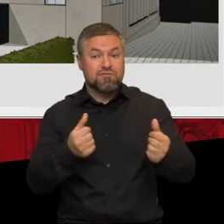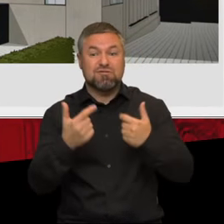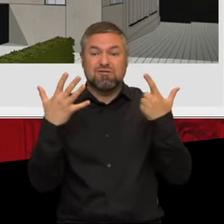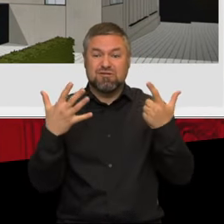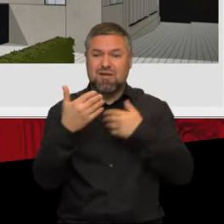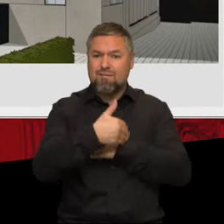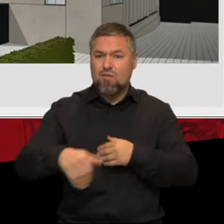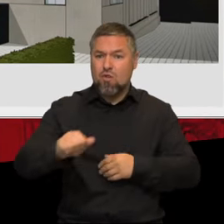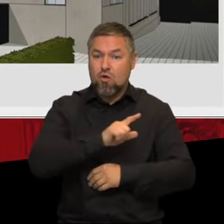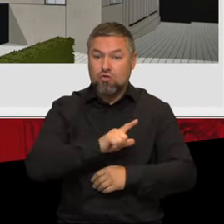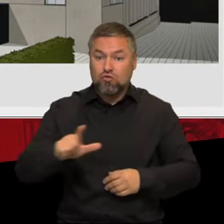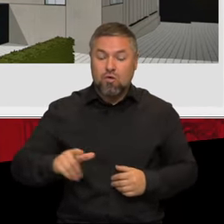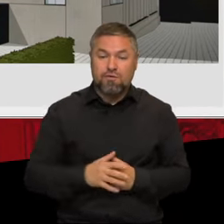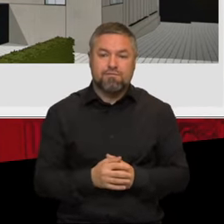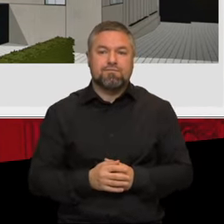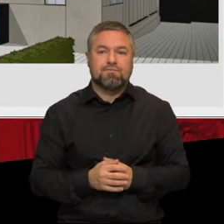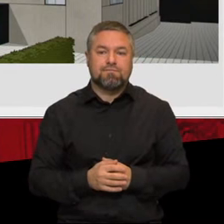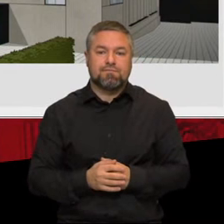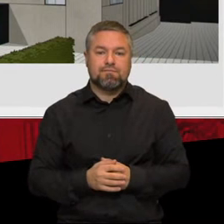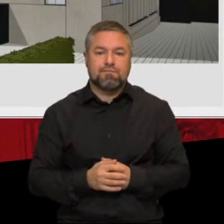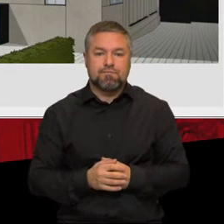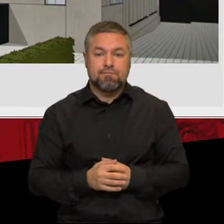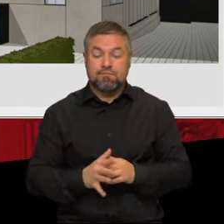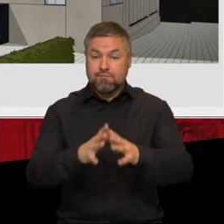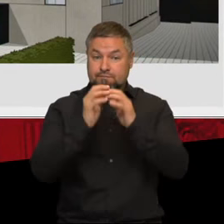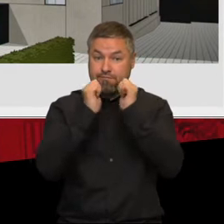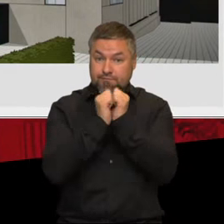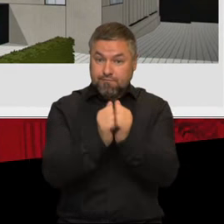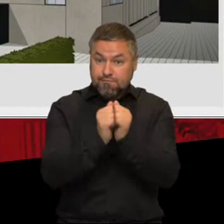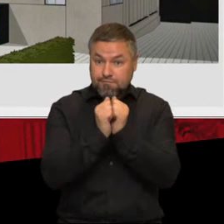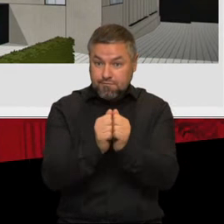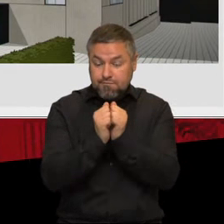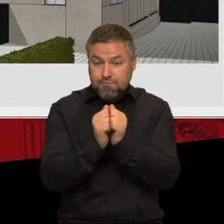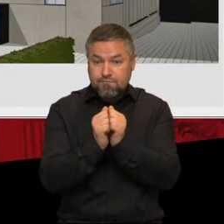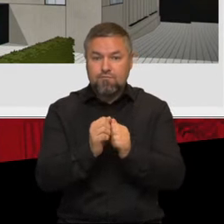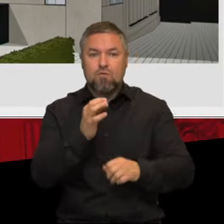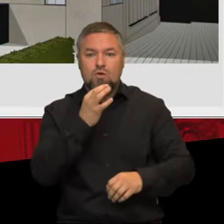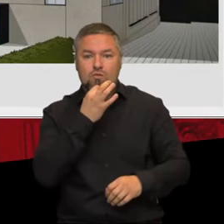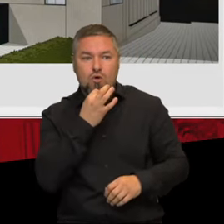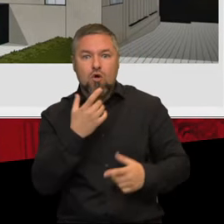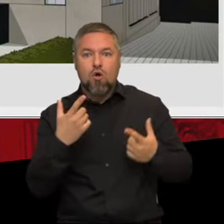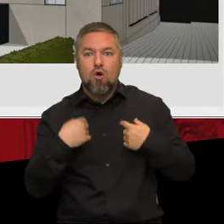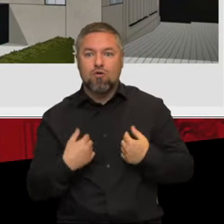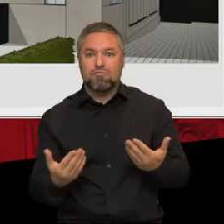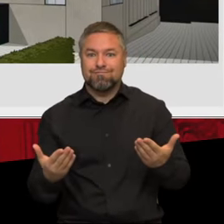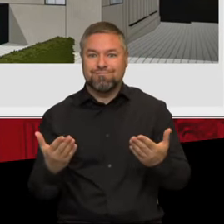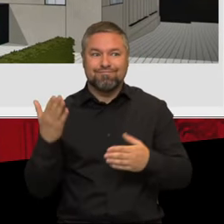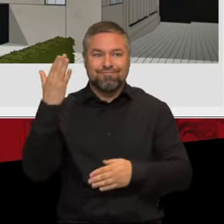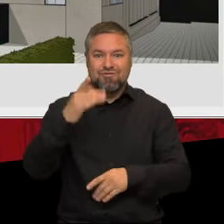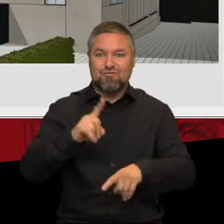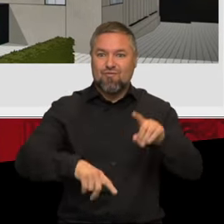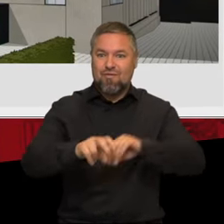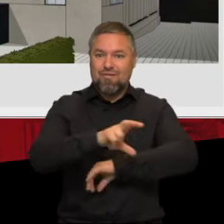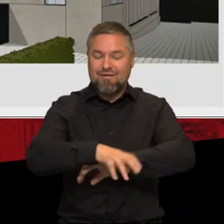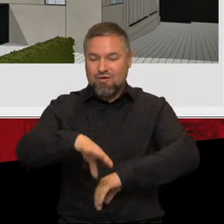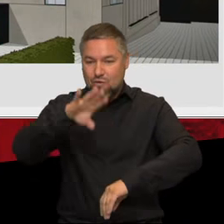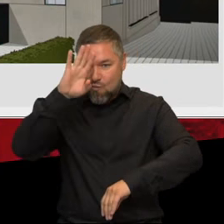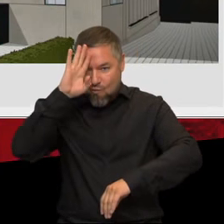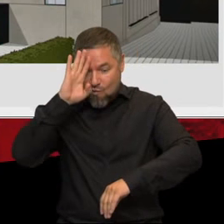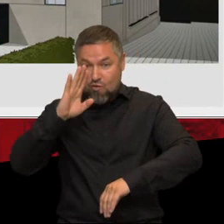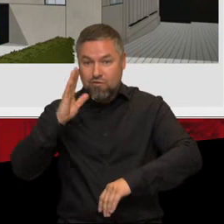7 milionów złotych. We wrześniu młodzi adepci, przyszli studenci Politechniki